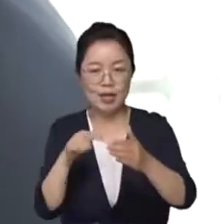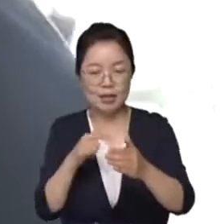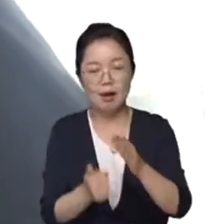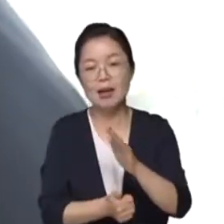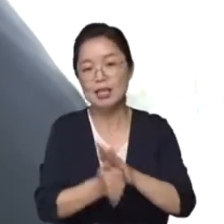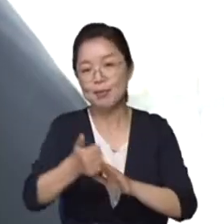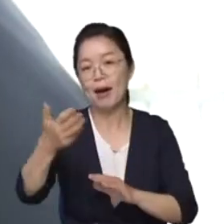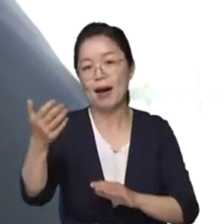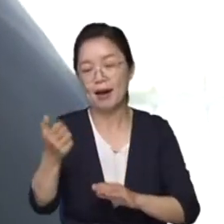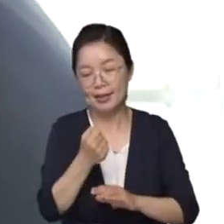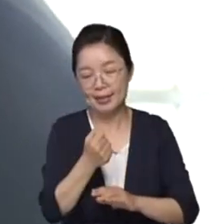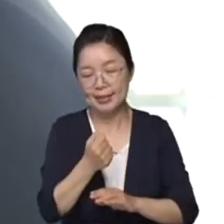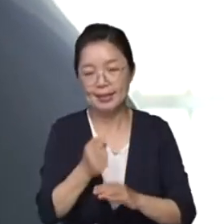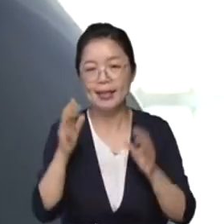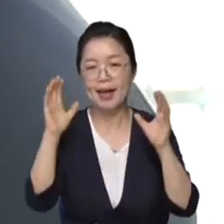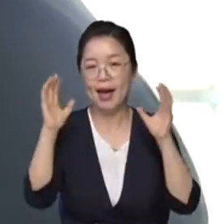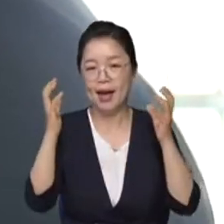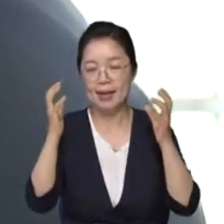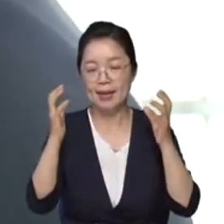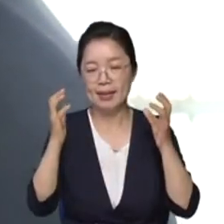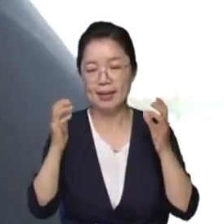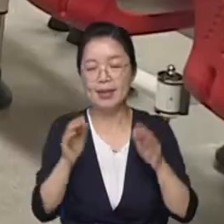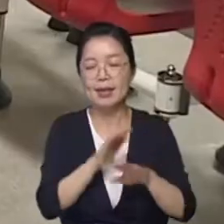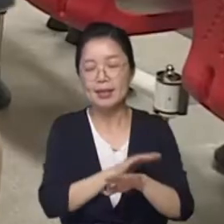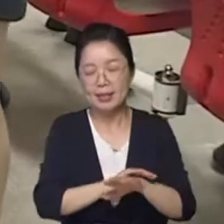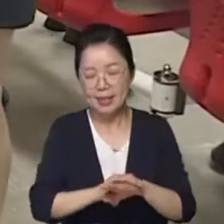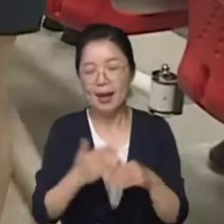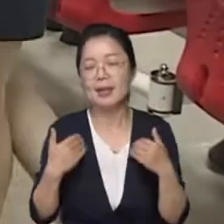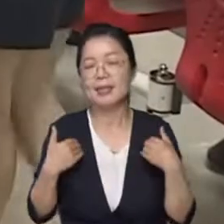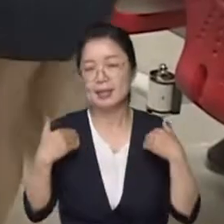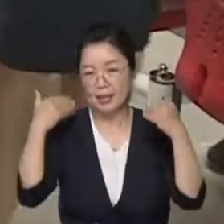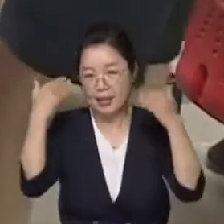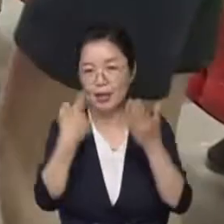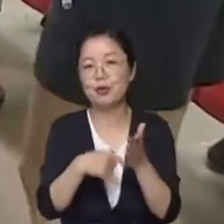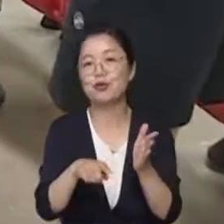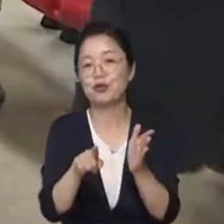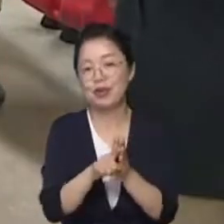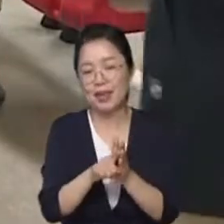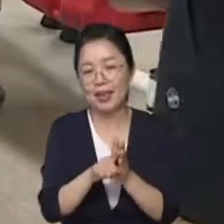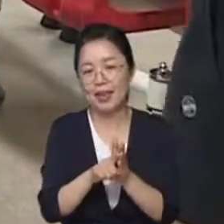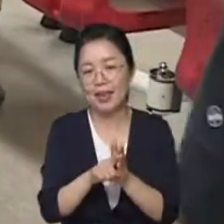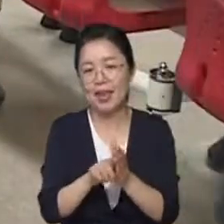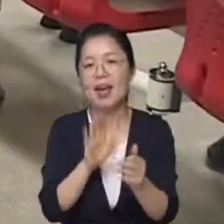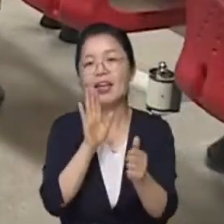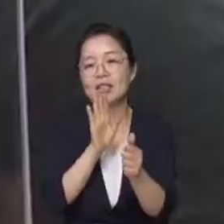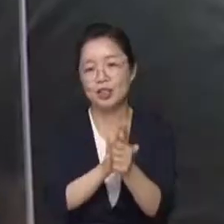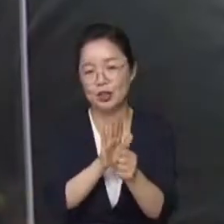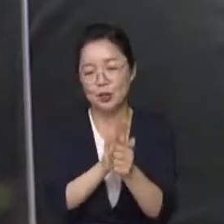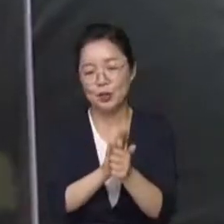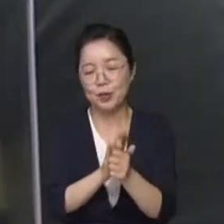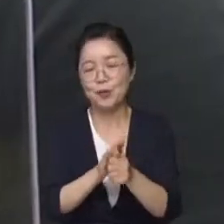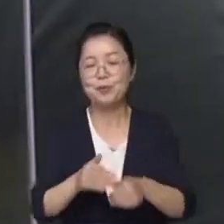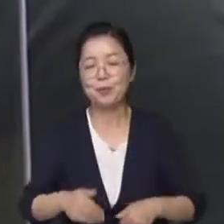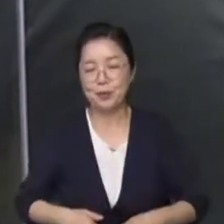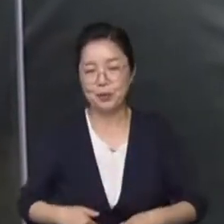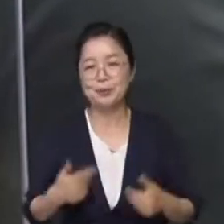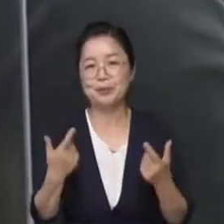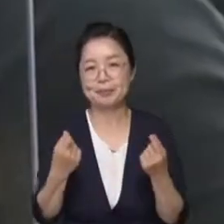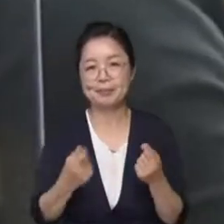우크라이나 아이들. 어엿한 우리 사회 구성원으로 자라날 수 있도록 지역 공동체가 함께 나서야 할